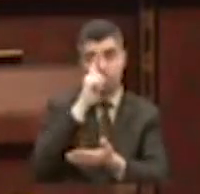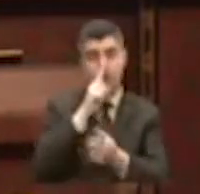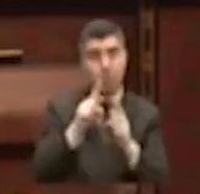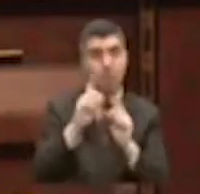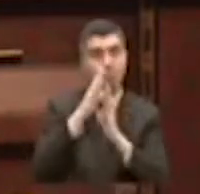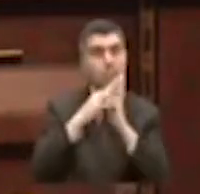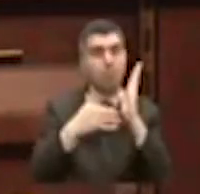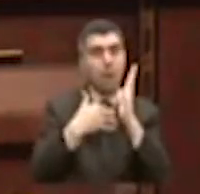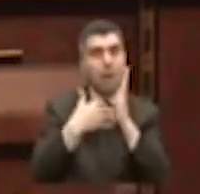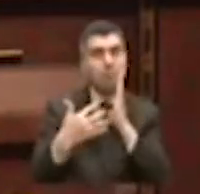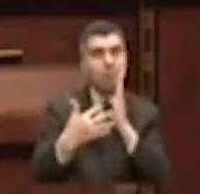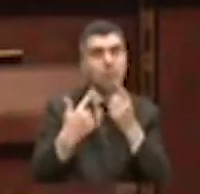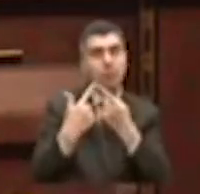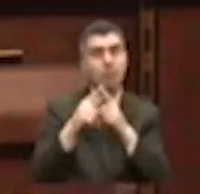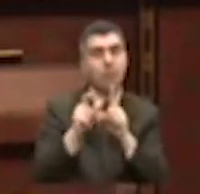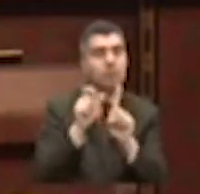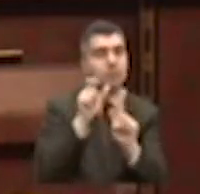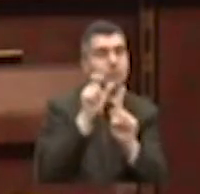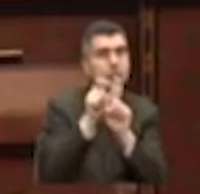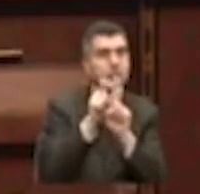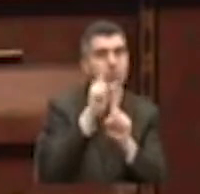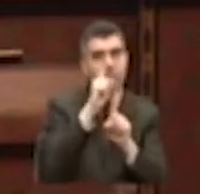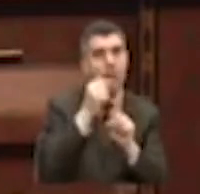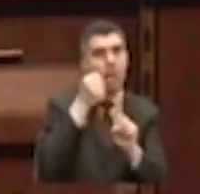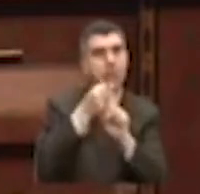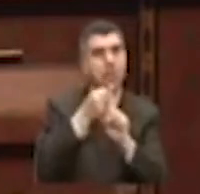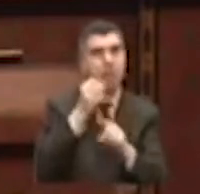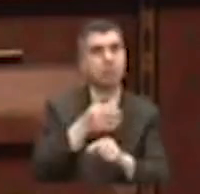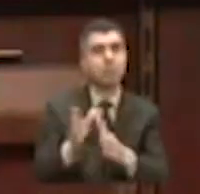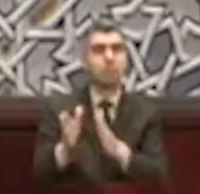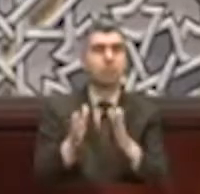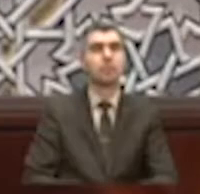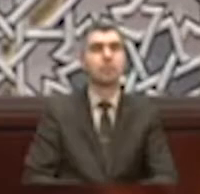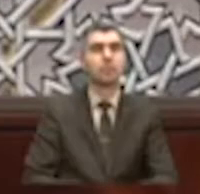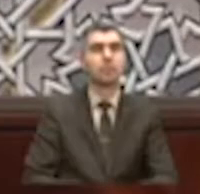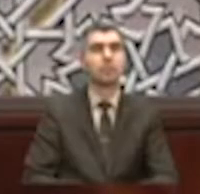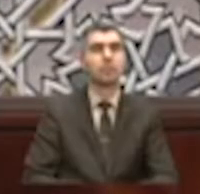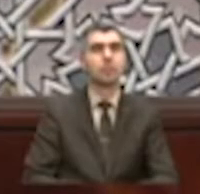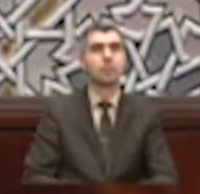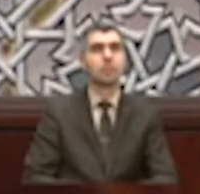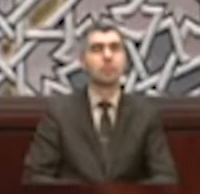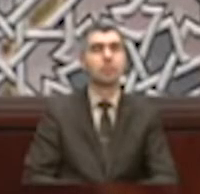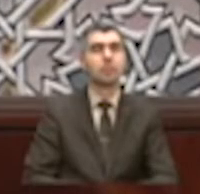الخريطة ديال الاستهداف إن شاء الله اللي حنا خدامين عليها. شكرا. تفضل.